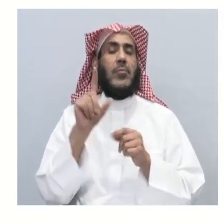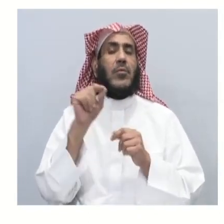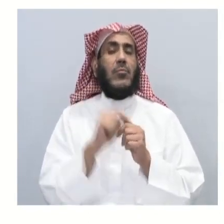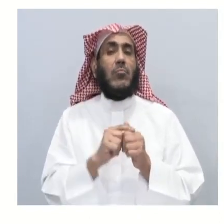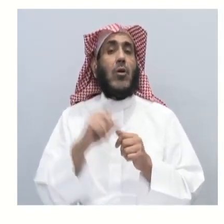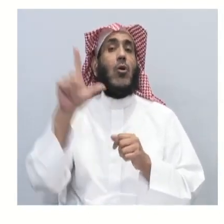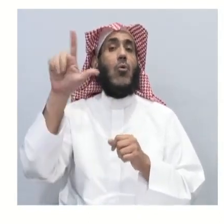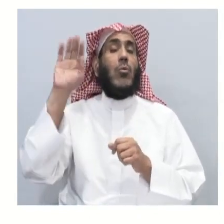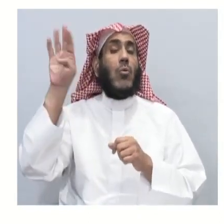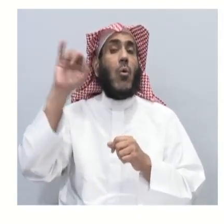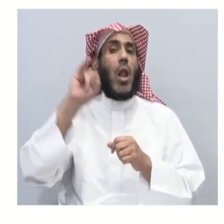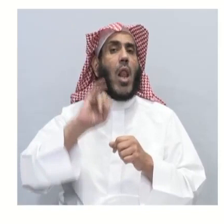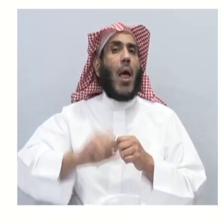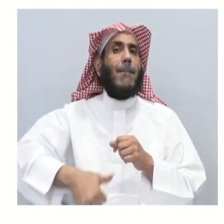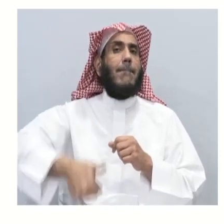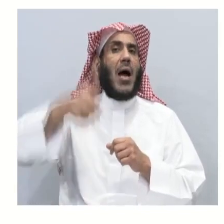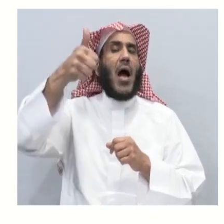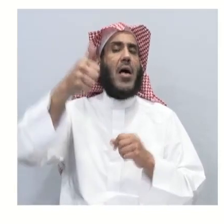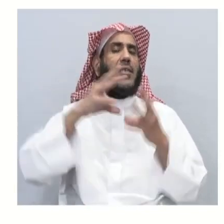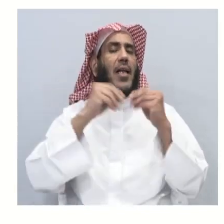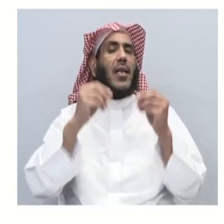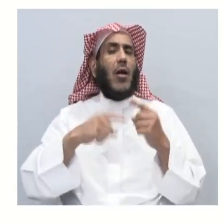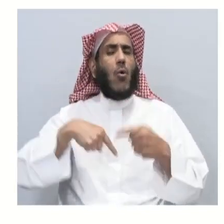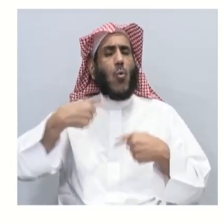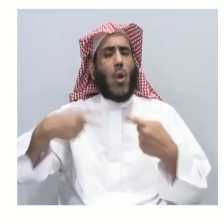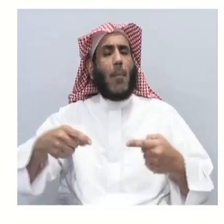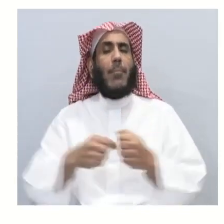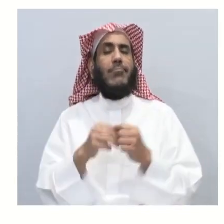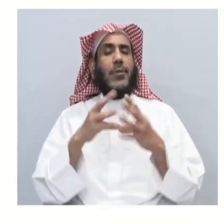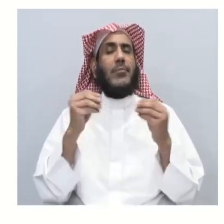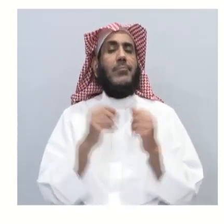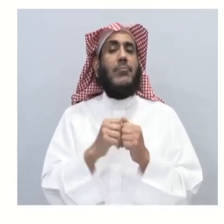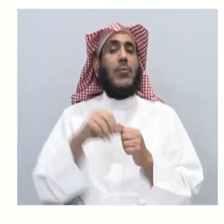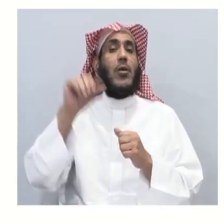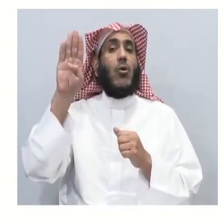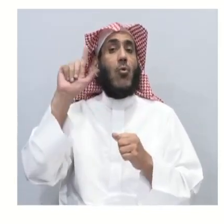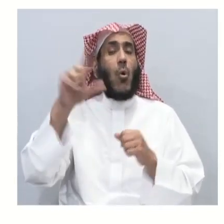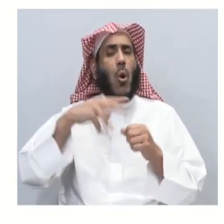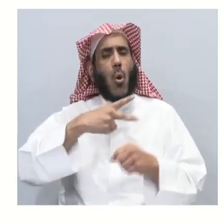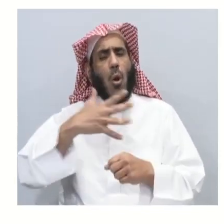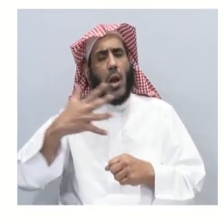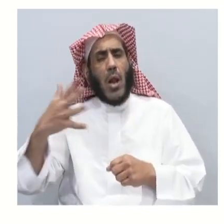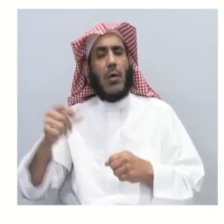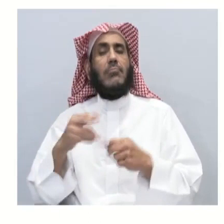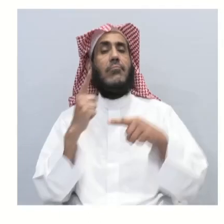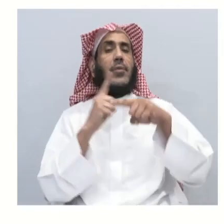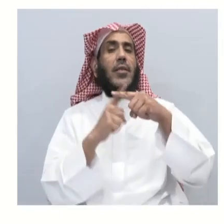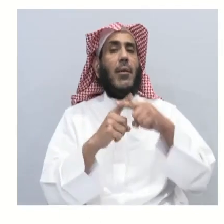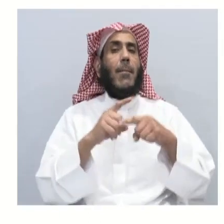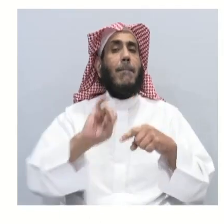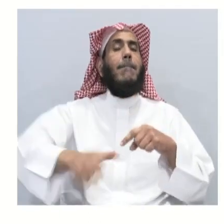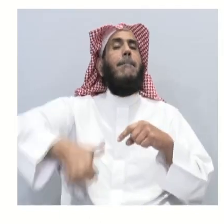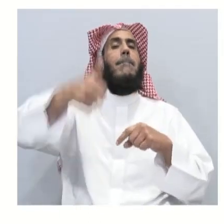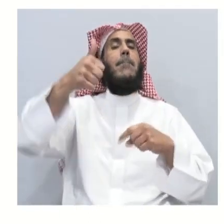أحسنتم، كلما، تحليل هذه الكلمة، أحسنتم، كل زائد